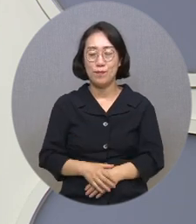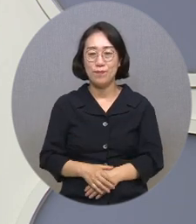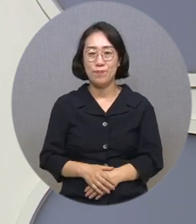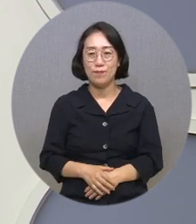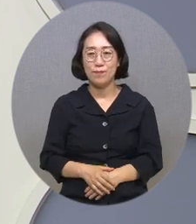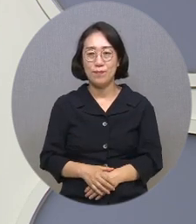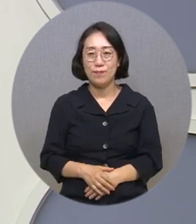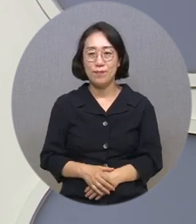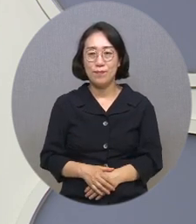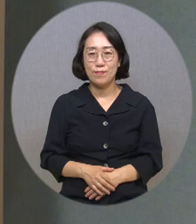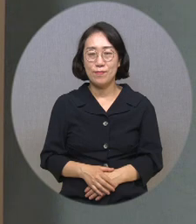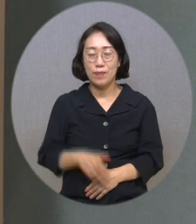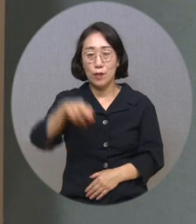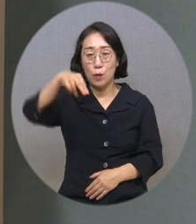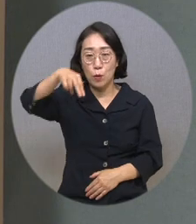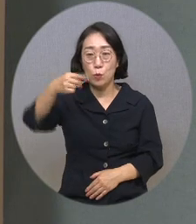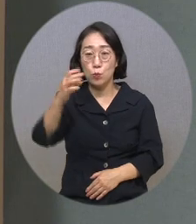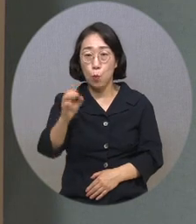그